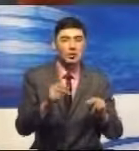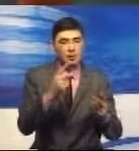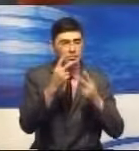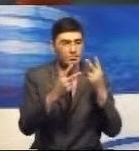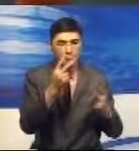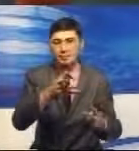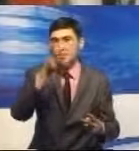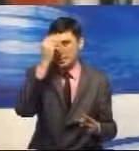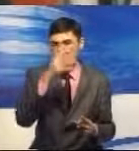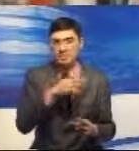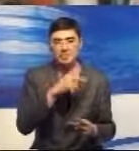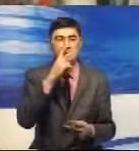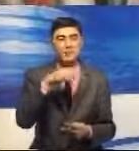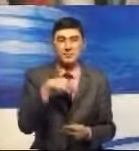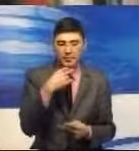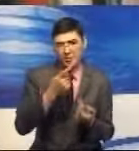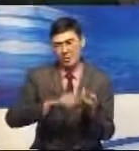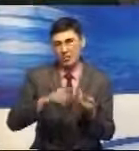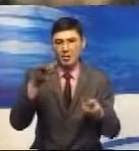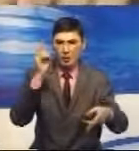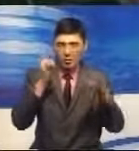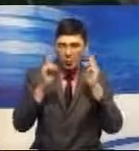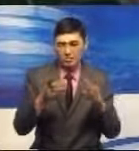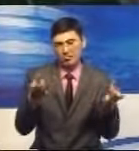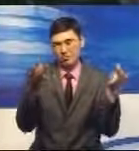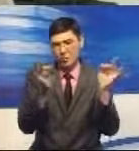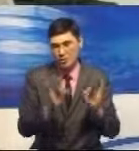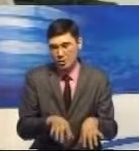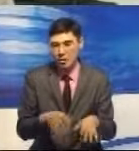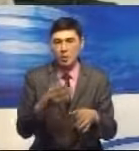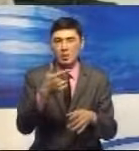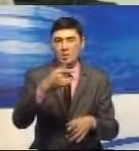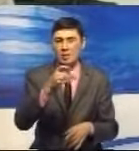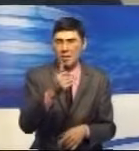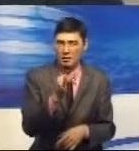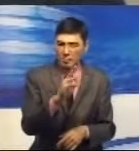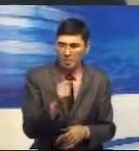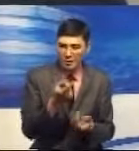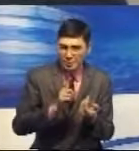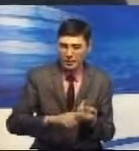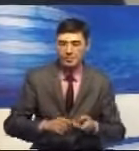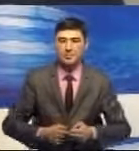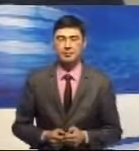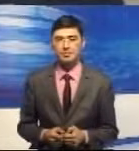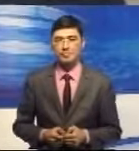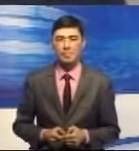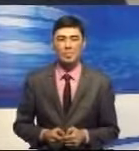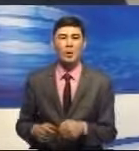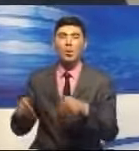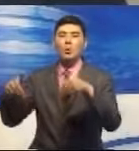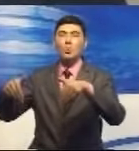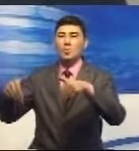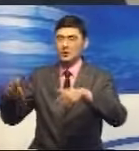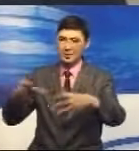ісі, шаштараз өнері және графикалық дизайн бойынша студенттердің жетістіктерін көрді. Все учебные заведения, которые по